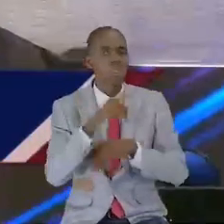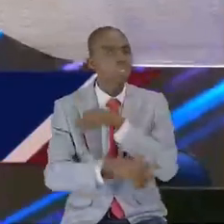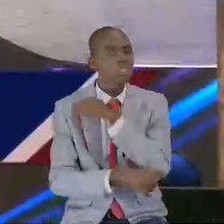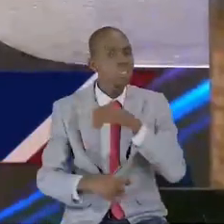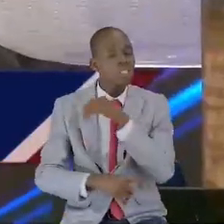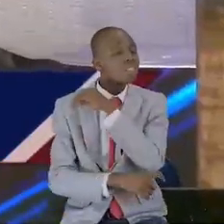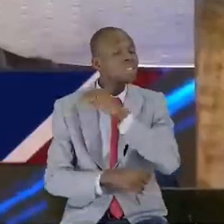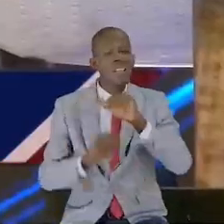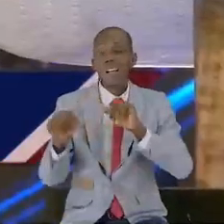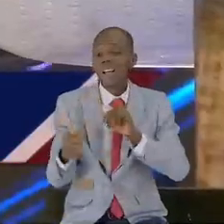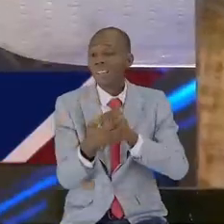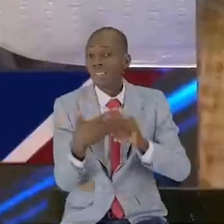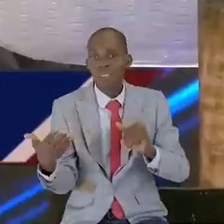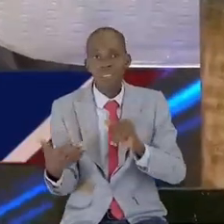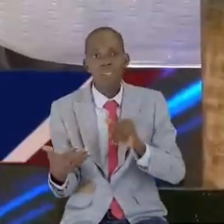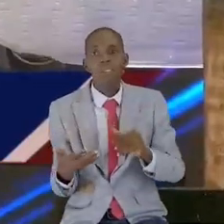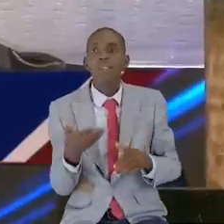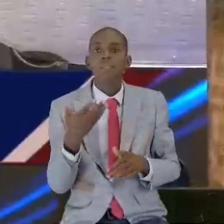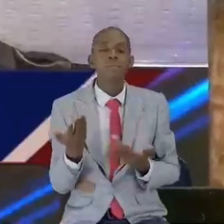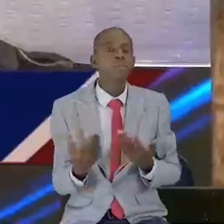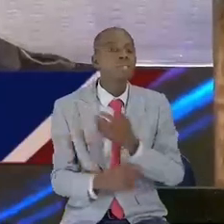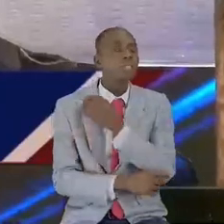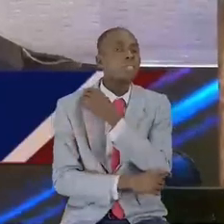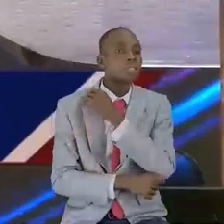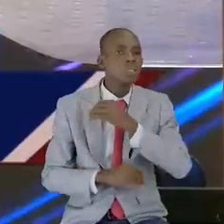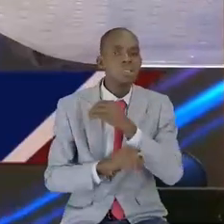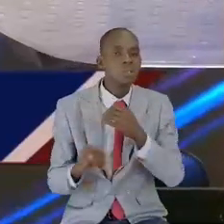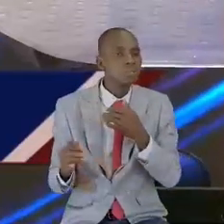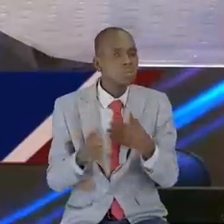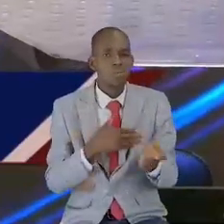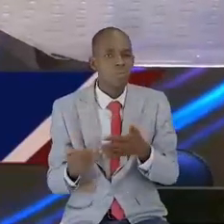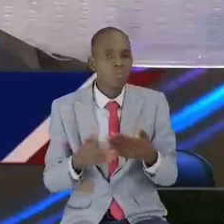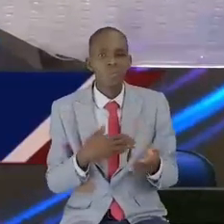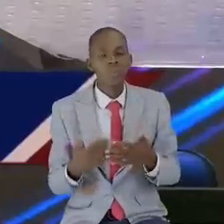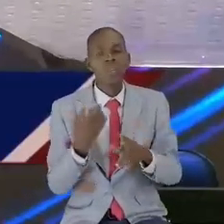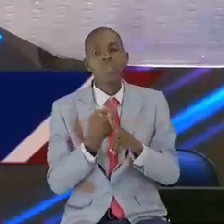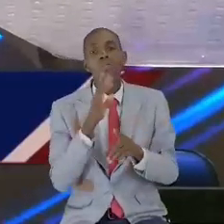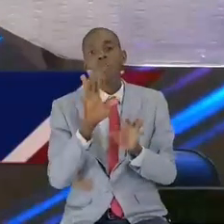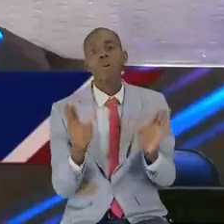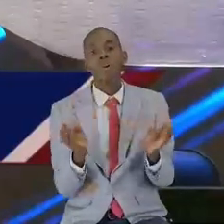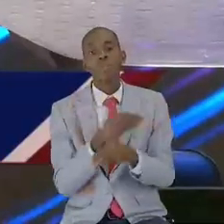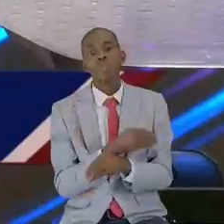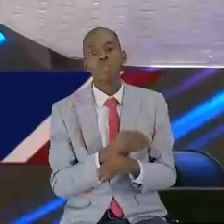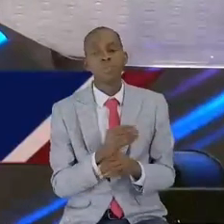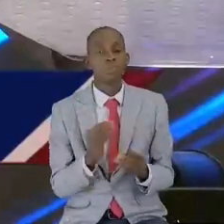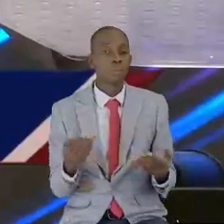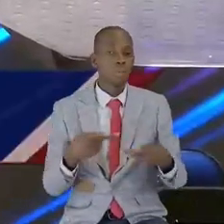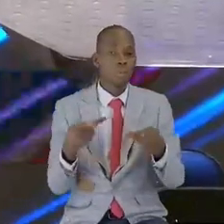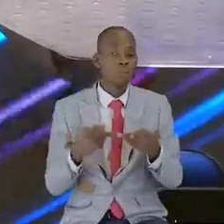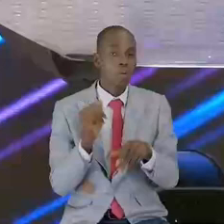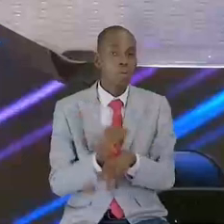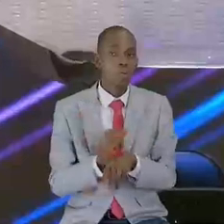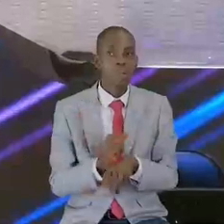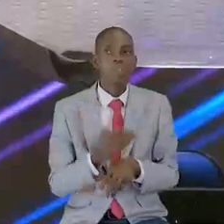de ne rien voler. Peut-être dérober au bureau et tu es